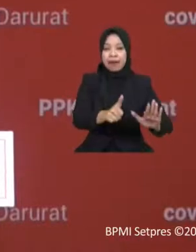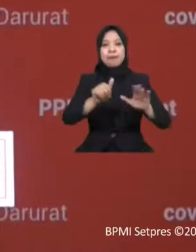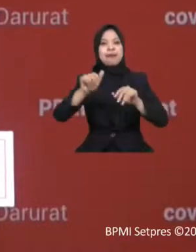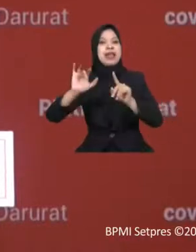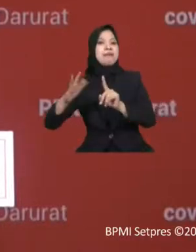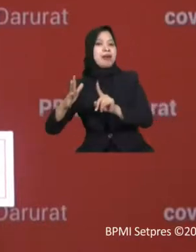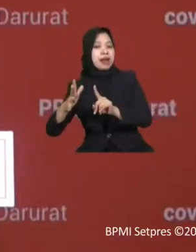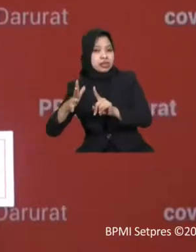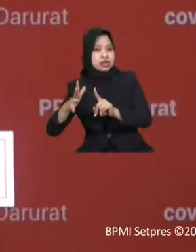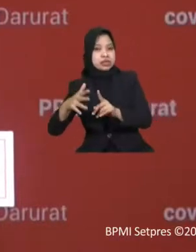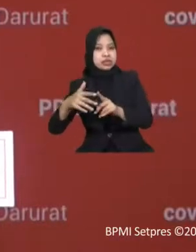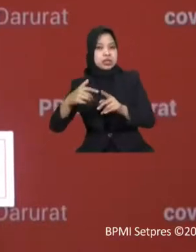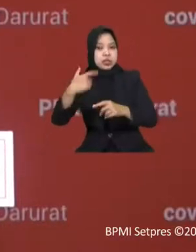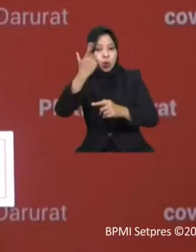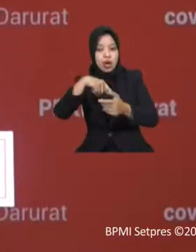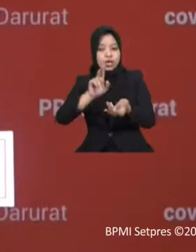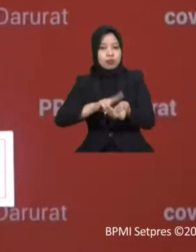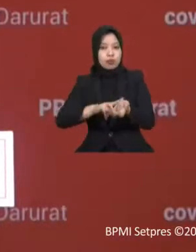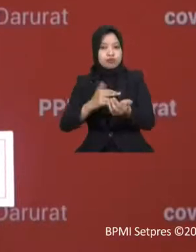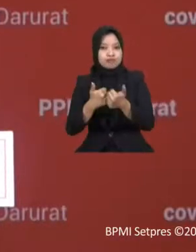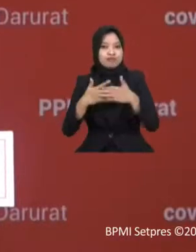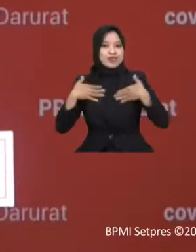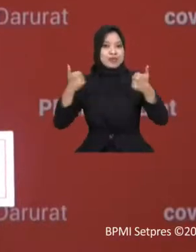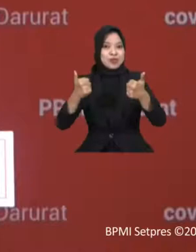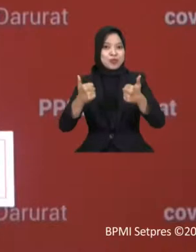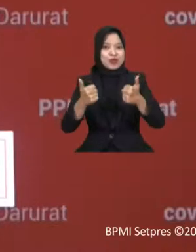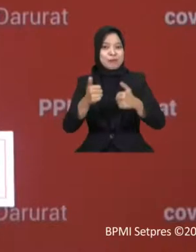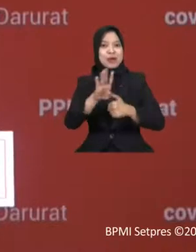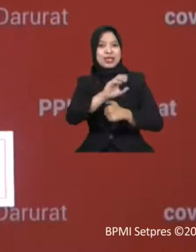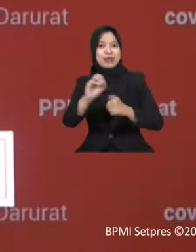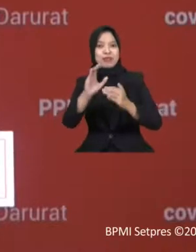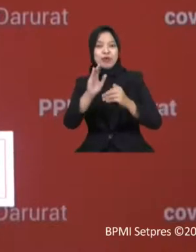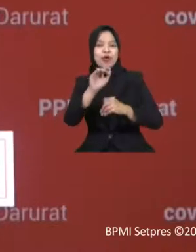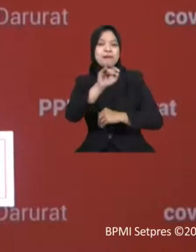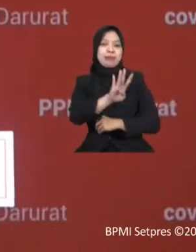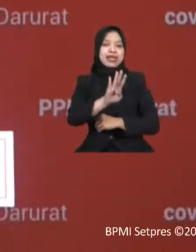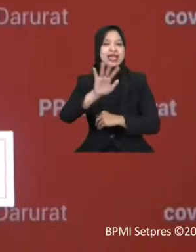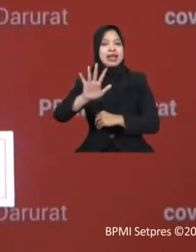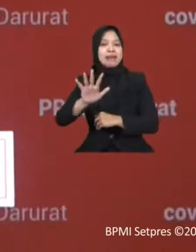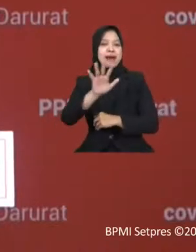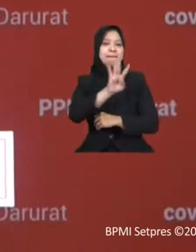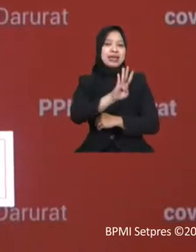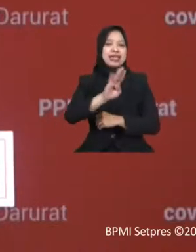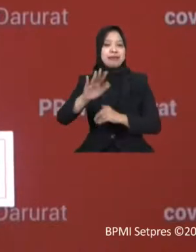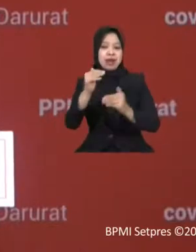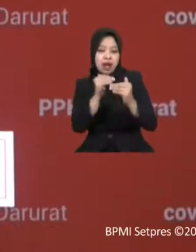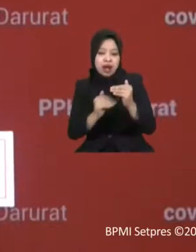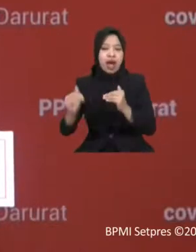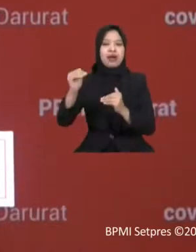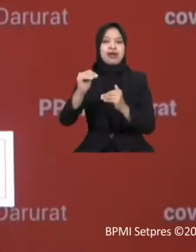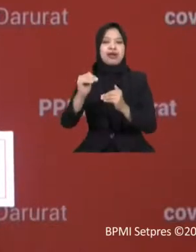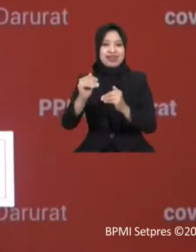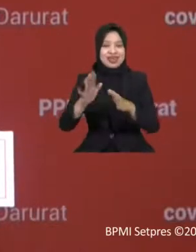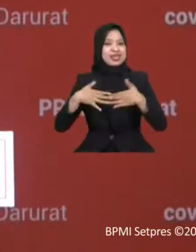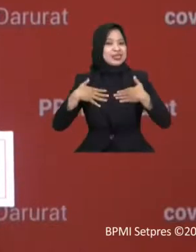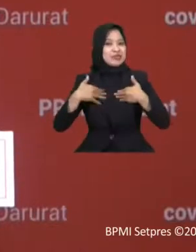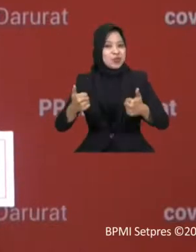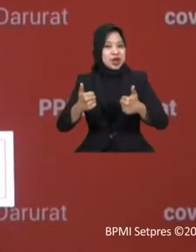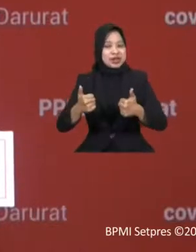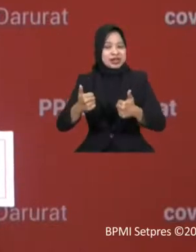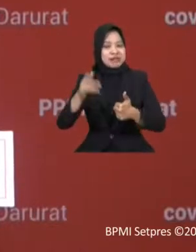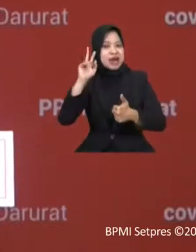2615 orang naik Hai banyak 4054 orang dari angka kesembuhan